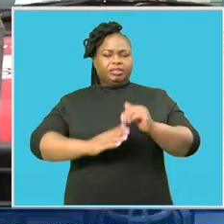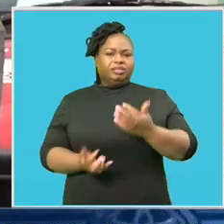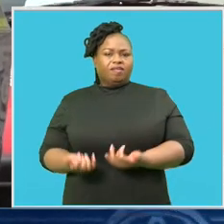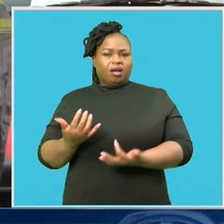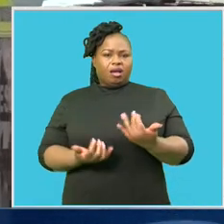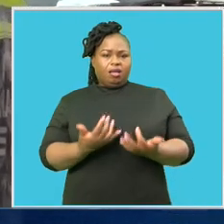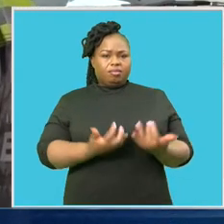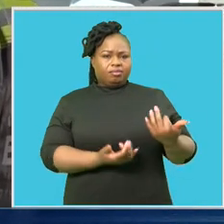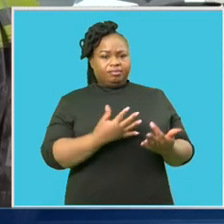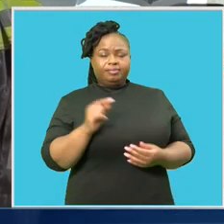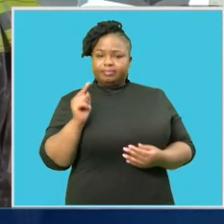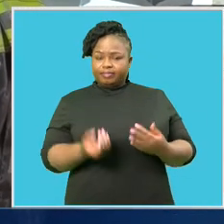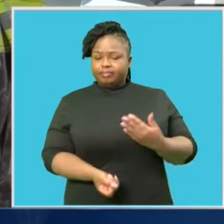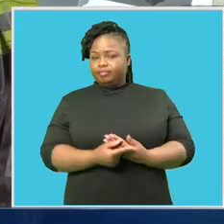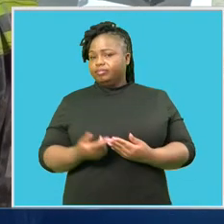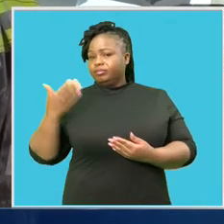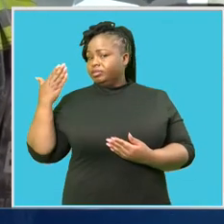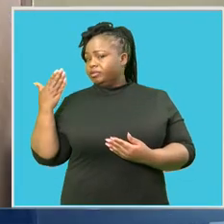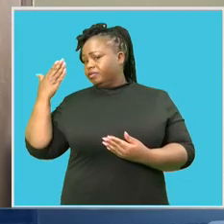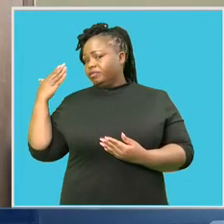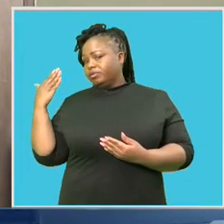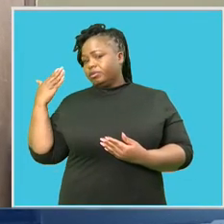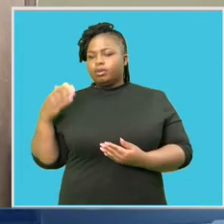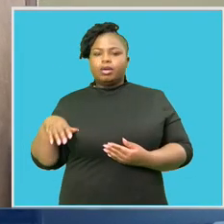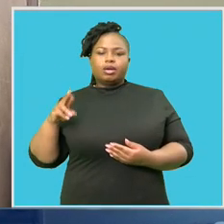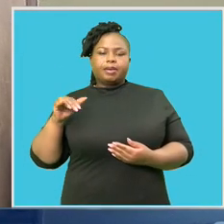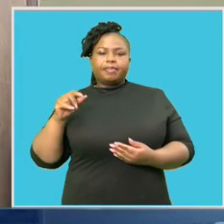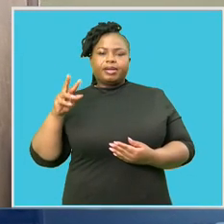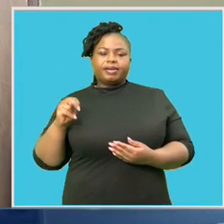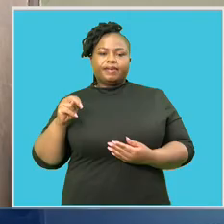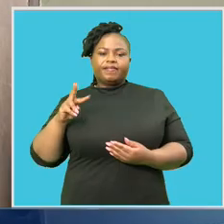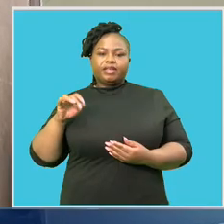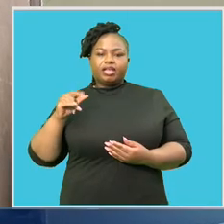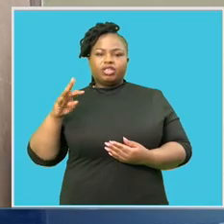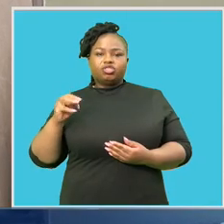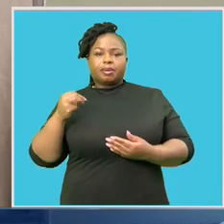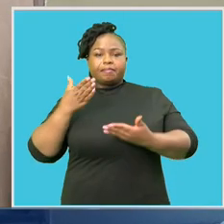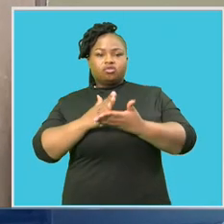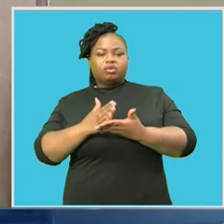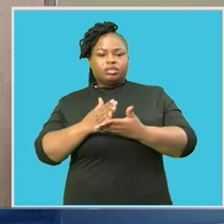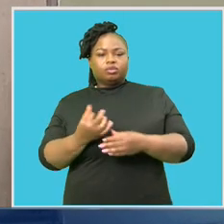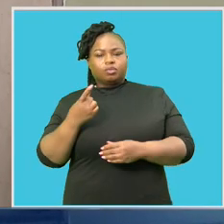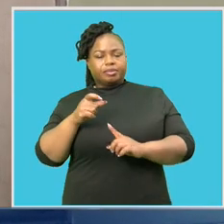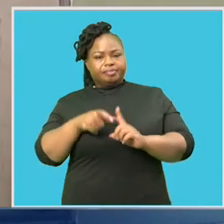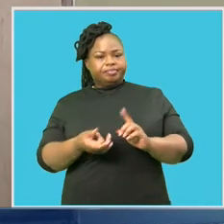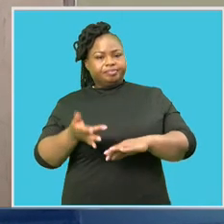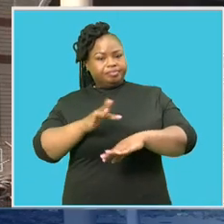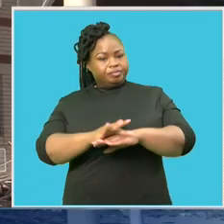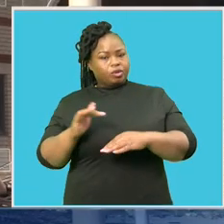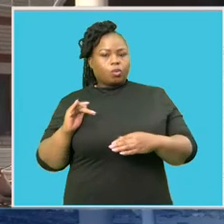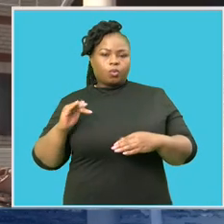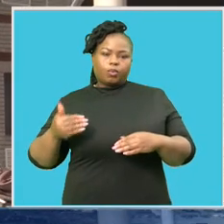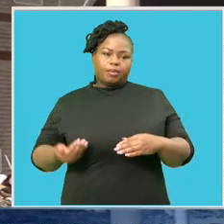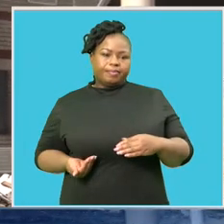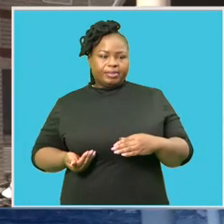Lokhu kuza ngemva kwesigameko sokusha ngqongqe bhilidi Urban Village kuBroadwalk eMidrand edlule nomphefumulo wesifazane